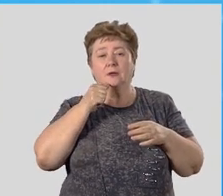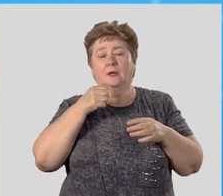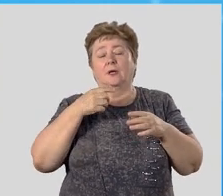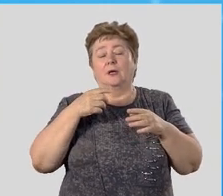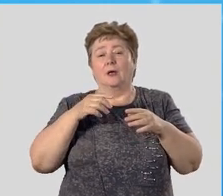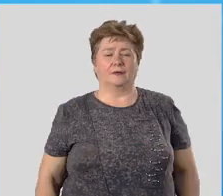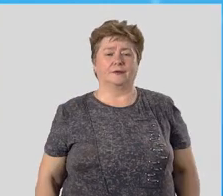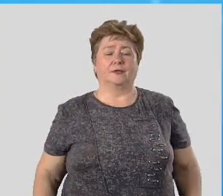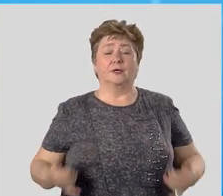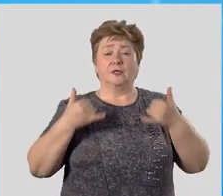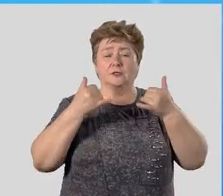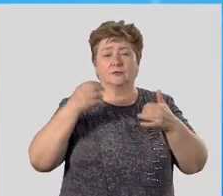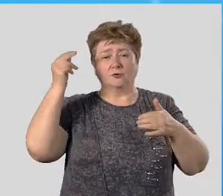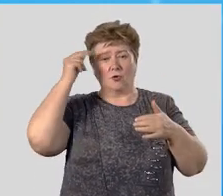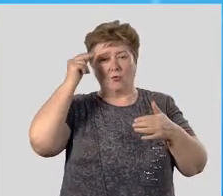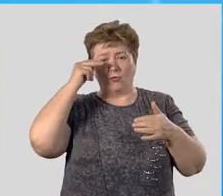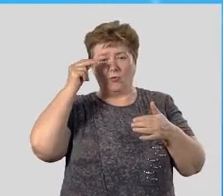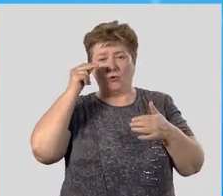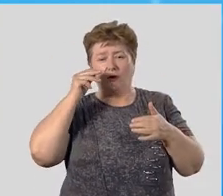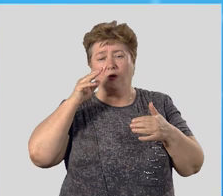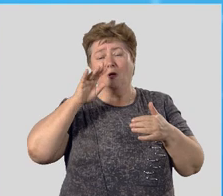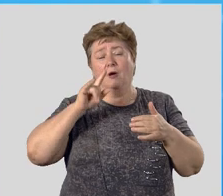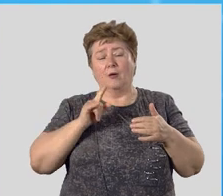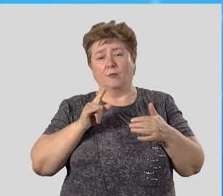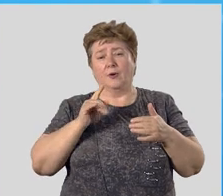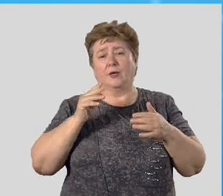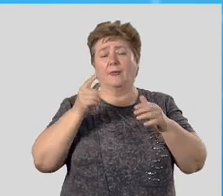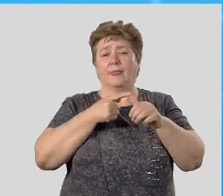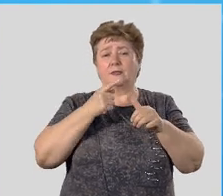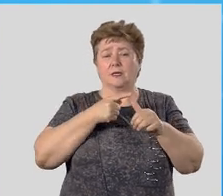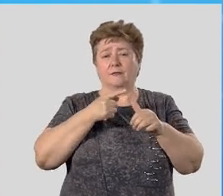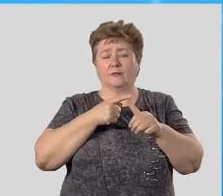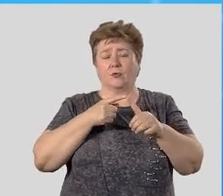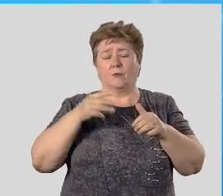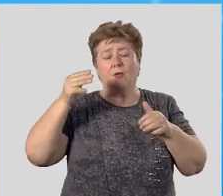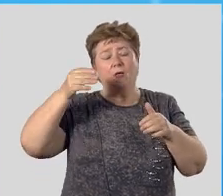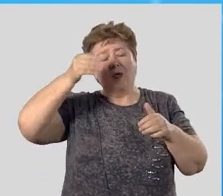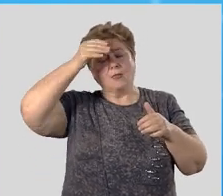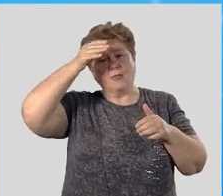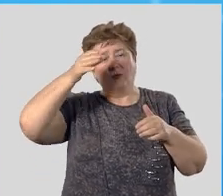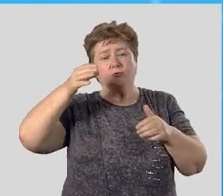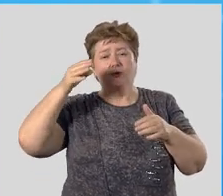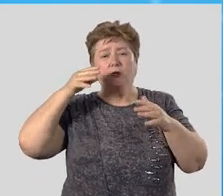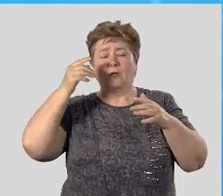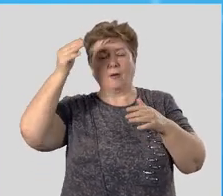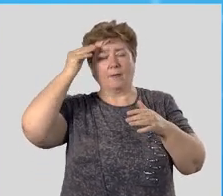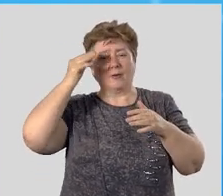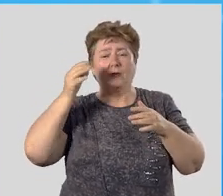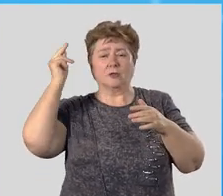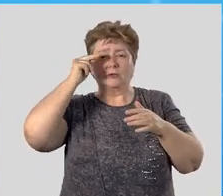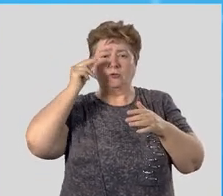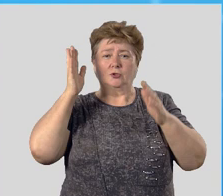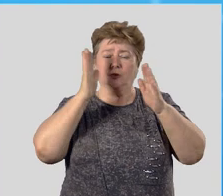логические действия. Сегодня на уроке мы назовем научные методы изучения